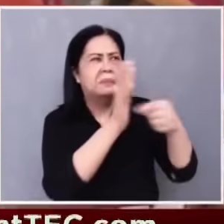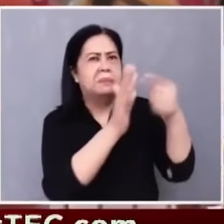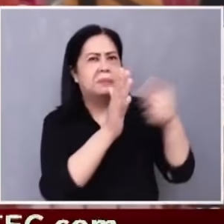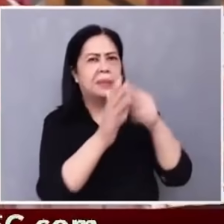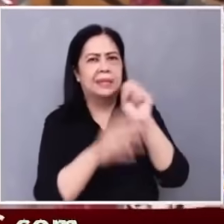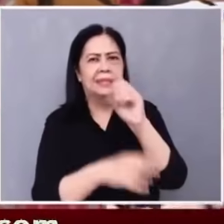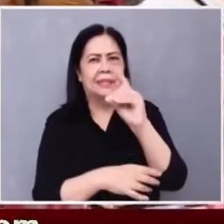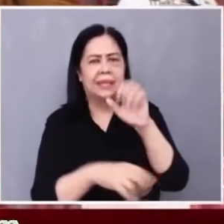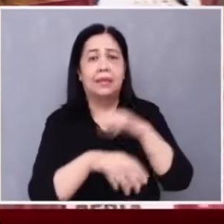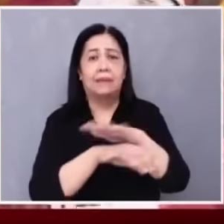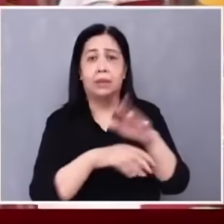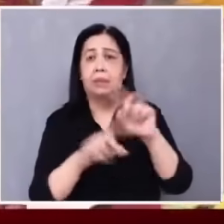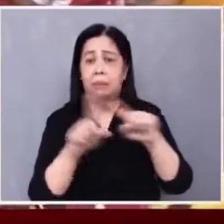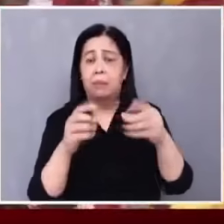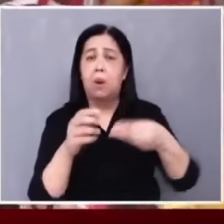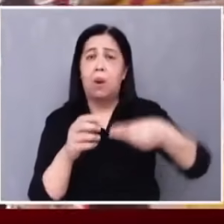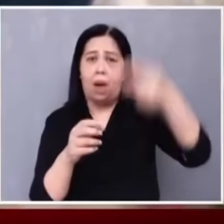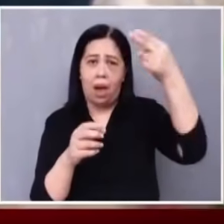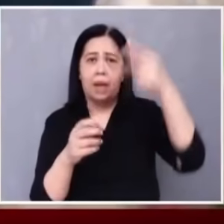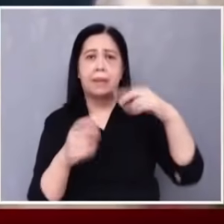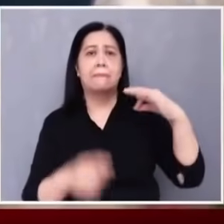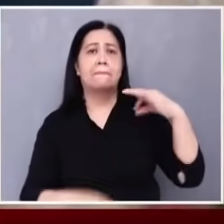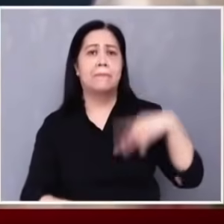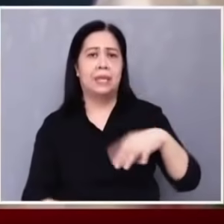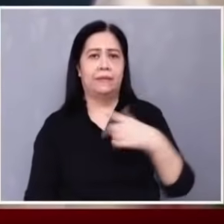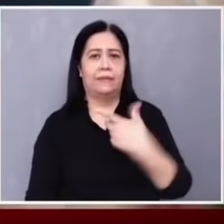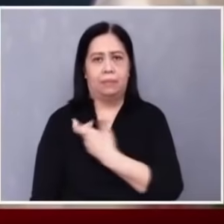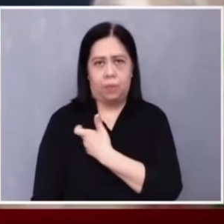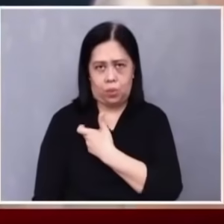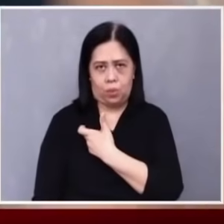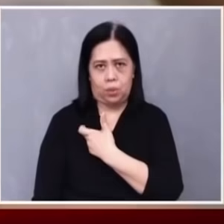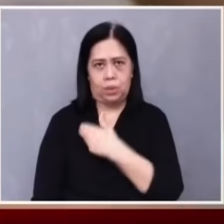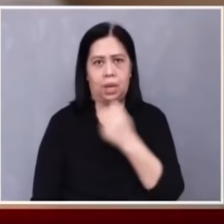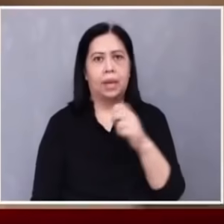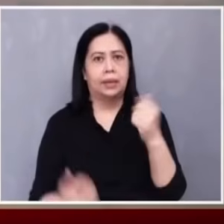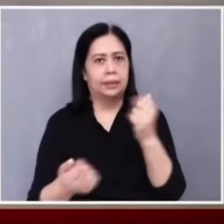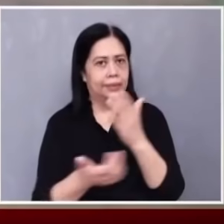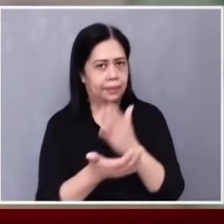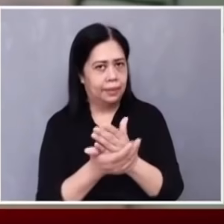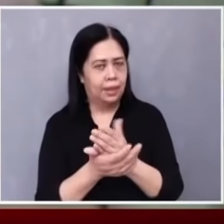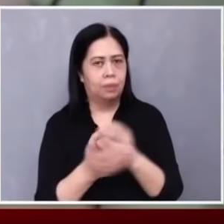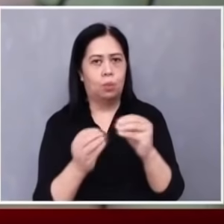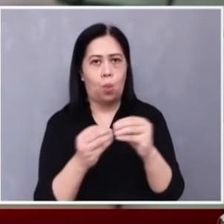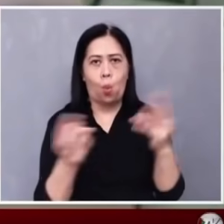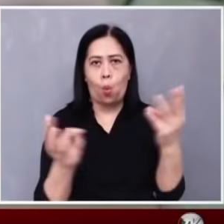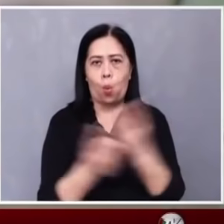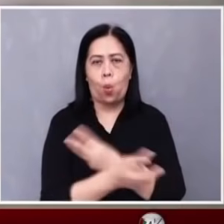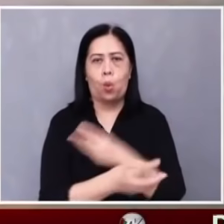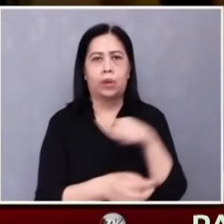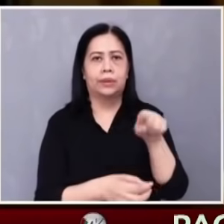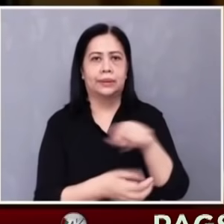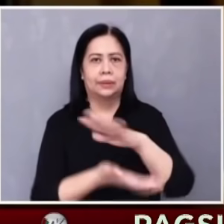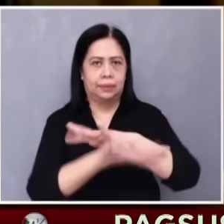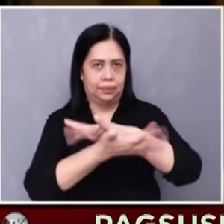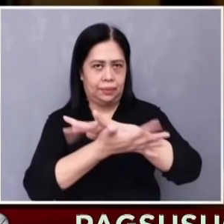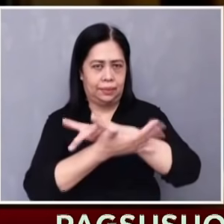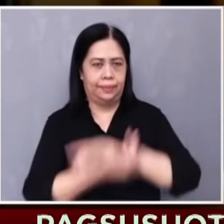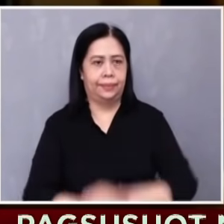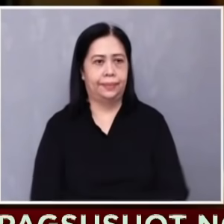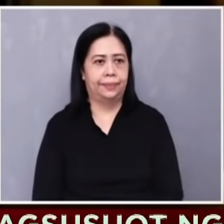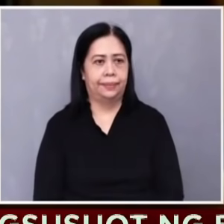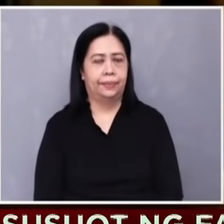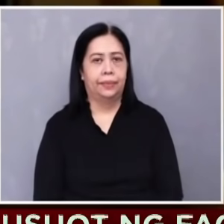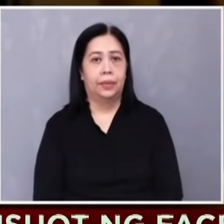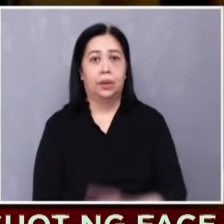mas mataas ang benepisyo sa bakuna na nakapipigil sa malalang sintomas ng COVID. The only one